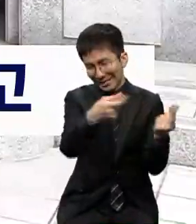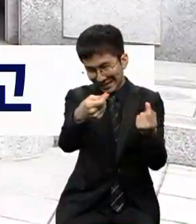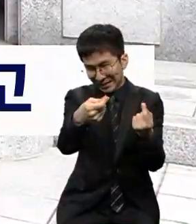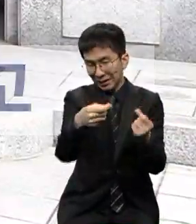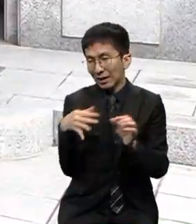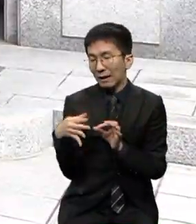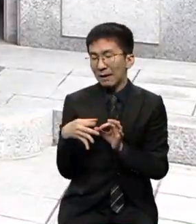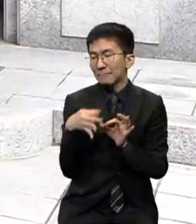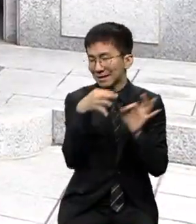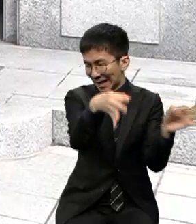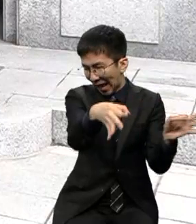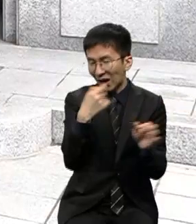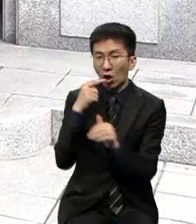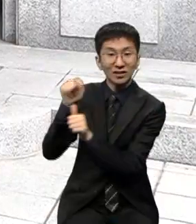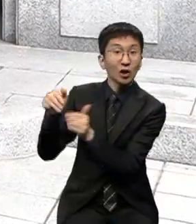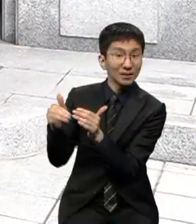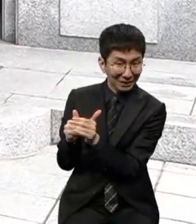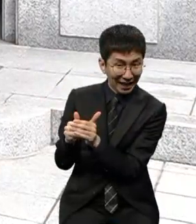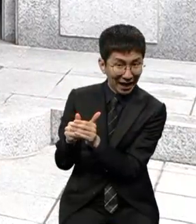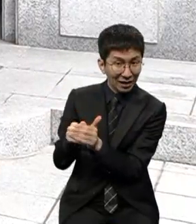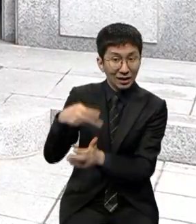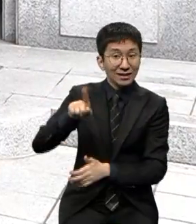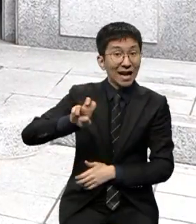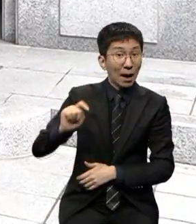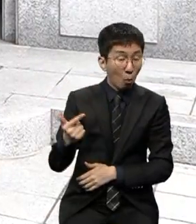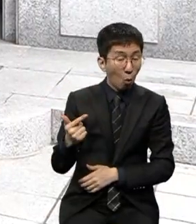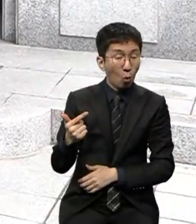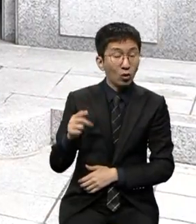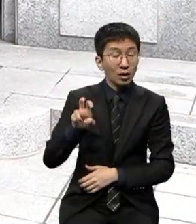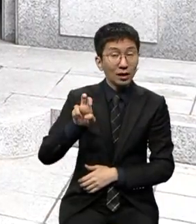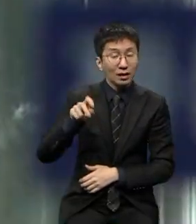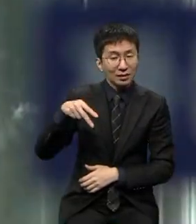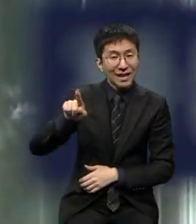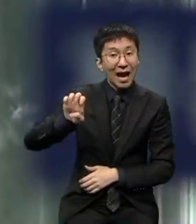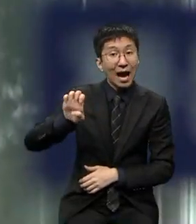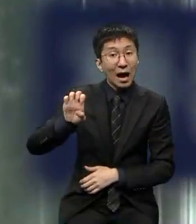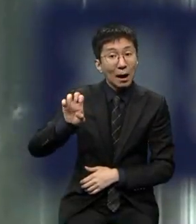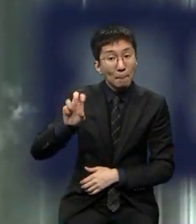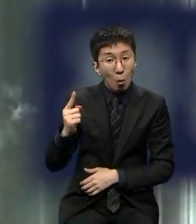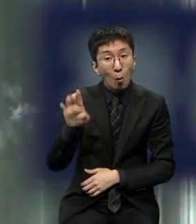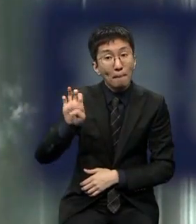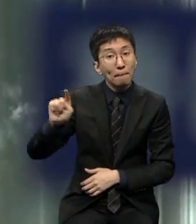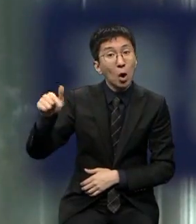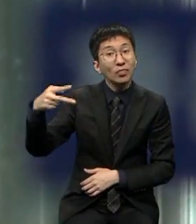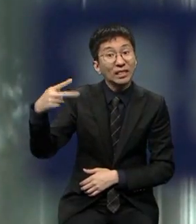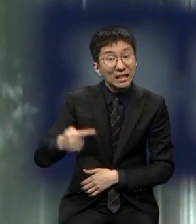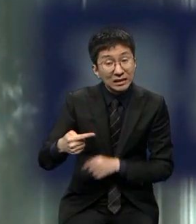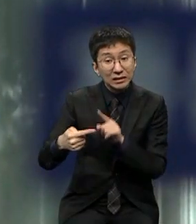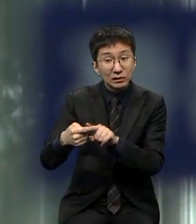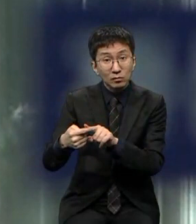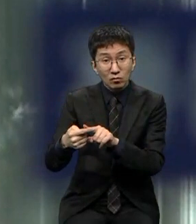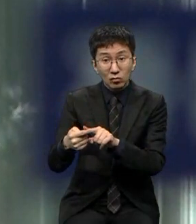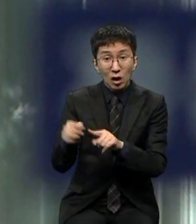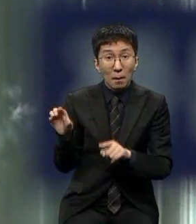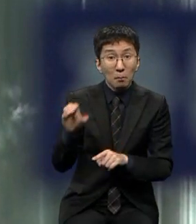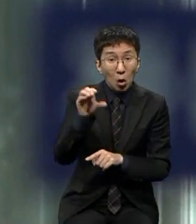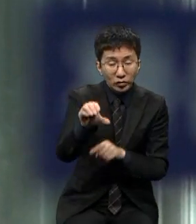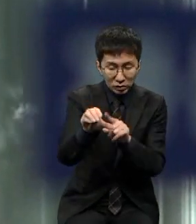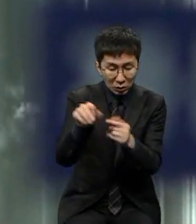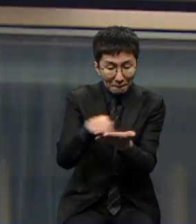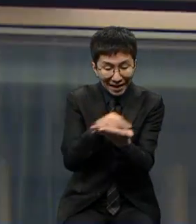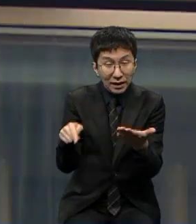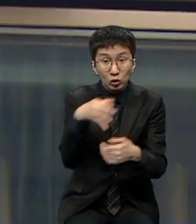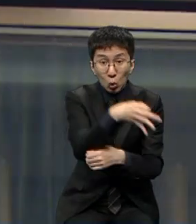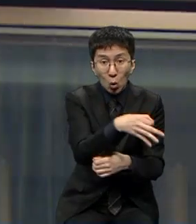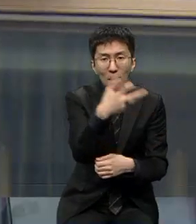따르라고 권고했습니다. 사모펀드의 불안전 판매 사례에 대해서로는 사상 최고 비율로 50에서 60%